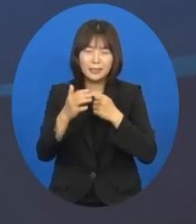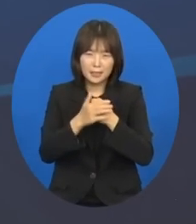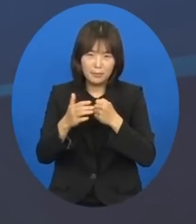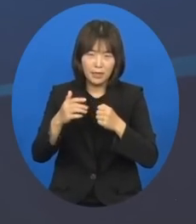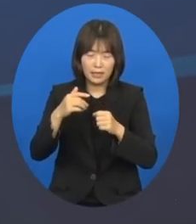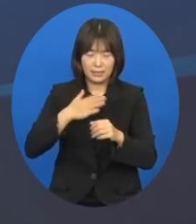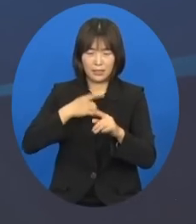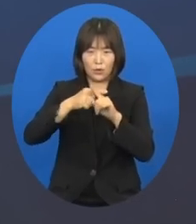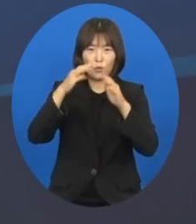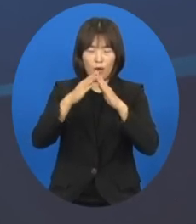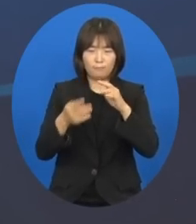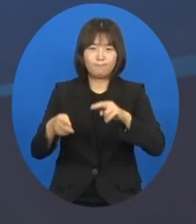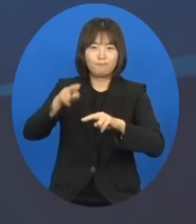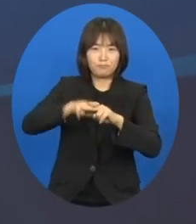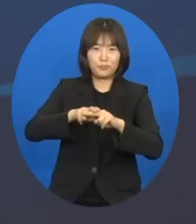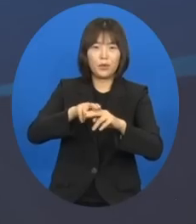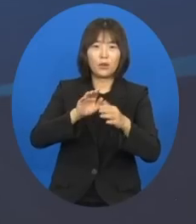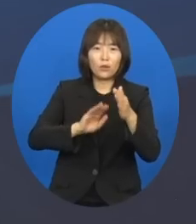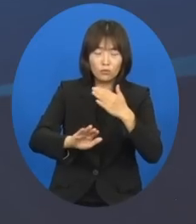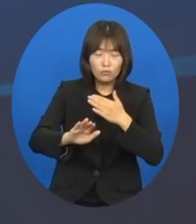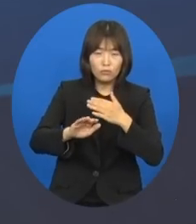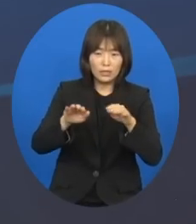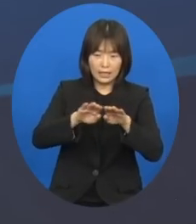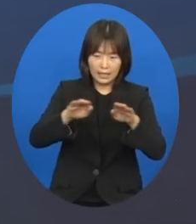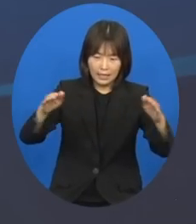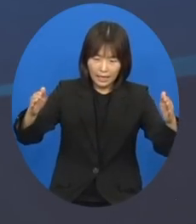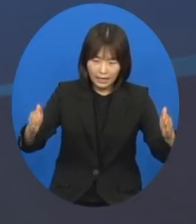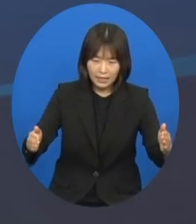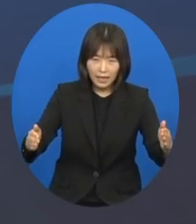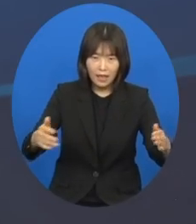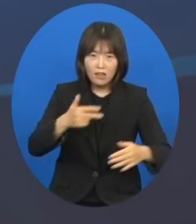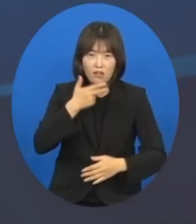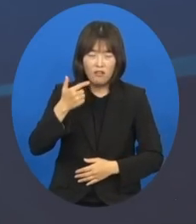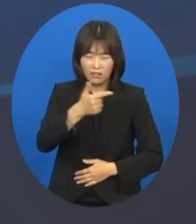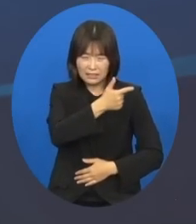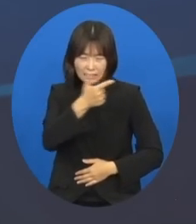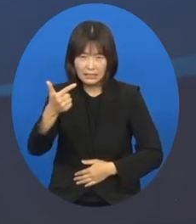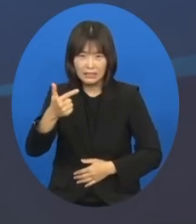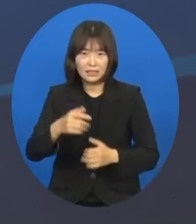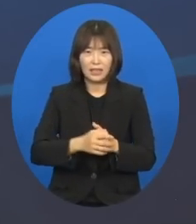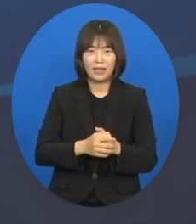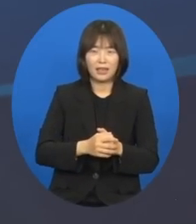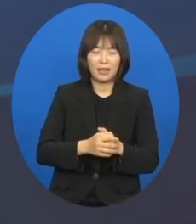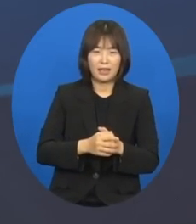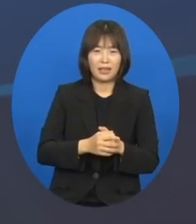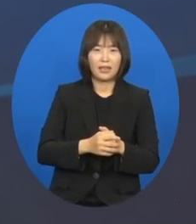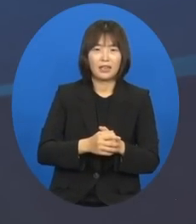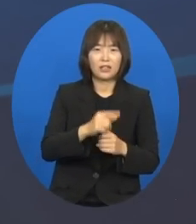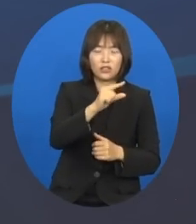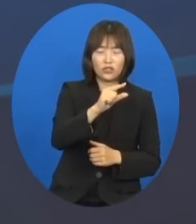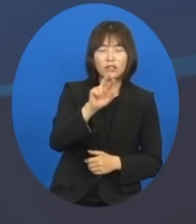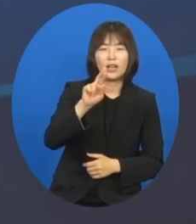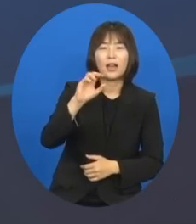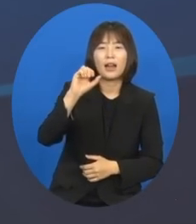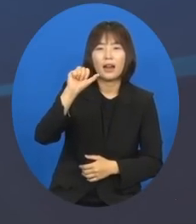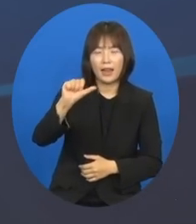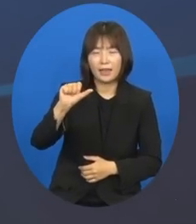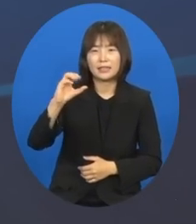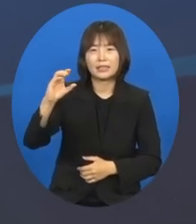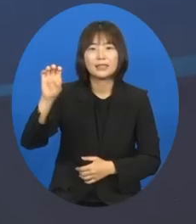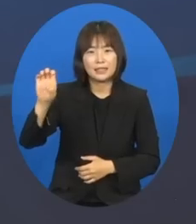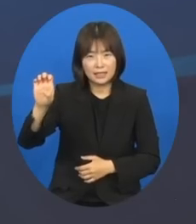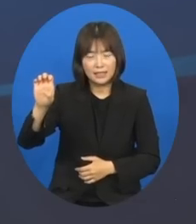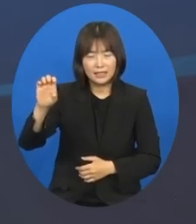교회이 단위에 영어로 크게 Grace 그레이스라고 하는 단어를 계속 한